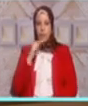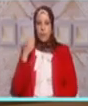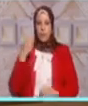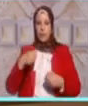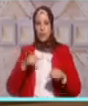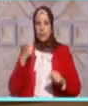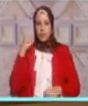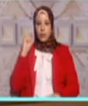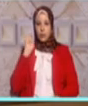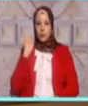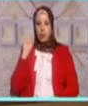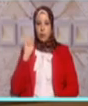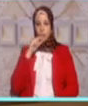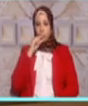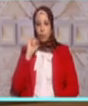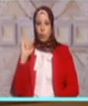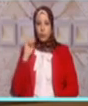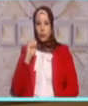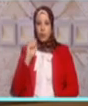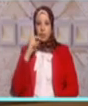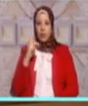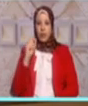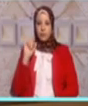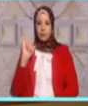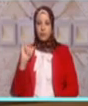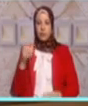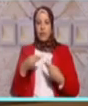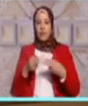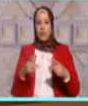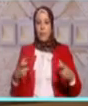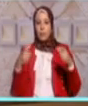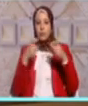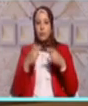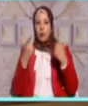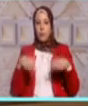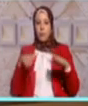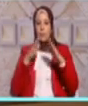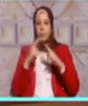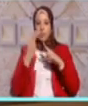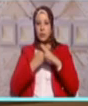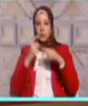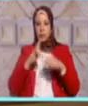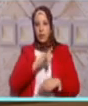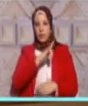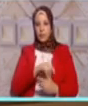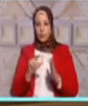الدكتور مصطفى مدبولي في الافتتاحية لمؤتمر المصريين في الخارج في نسخته الرابعة،